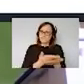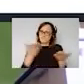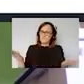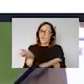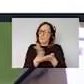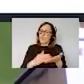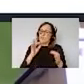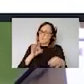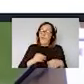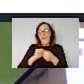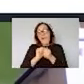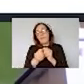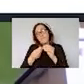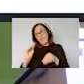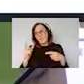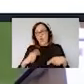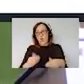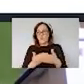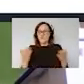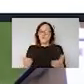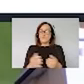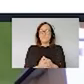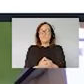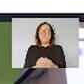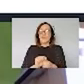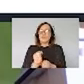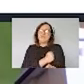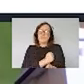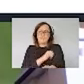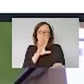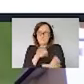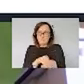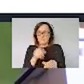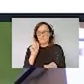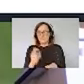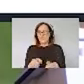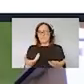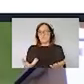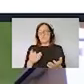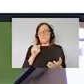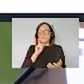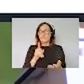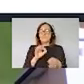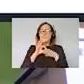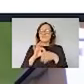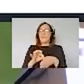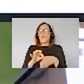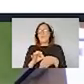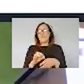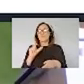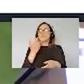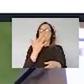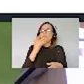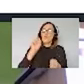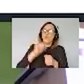część z Państwa albo większość, bo wiem, że i tutaj są bibliotekarze, którzy, tak jak było to skierowane, chcą mówić do